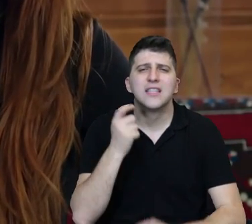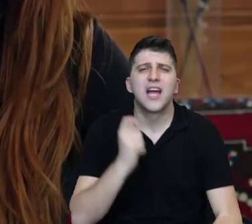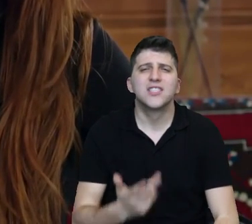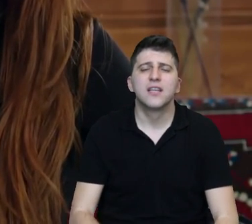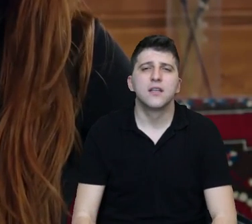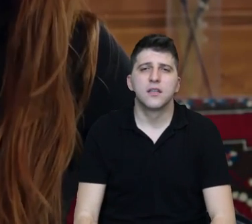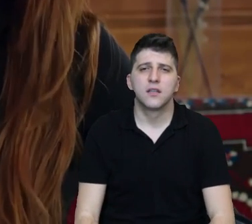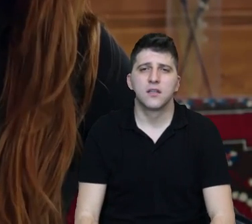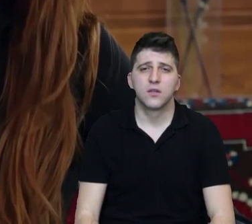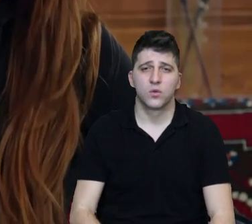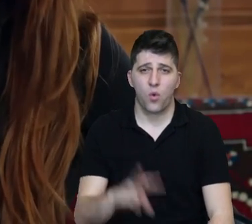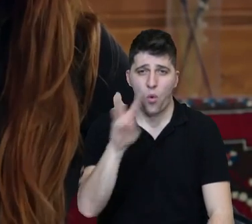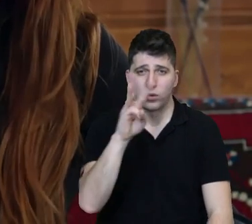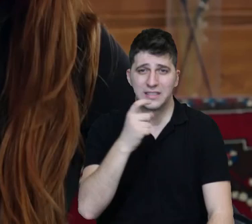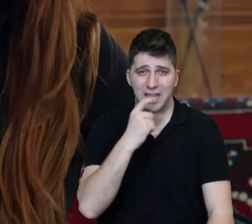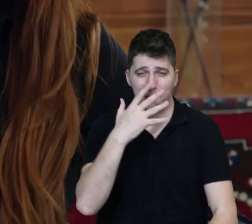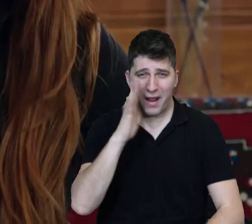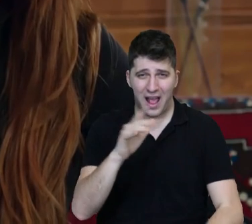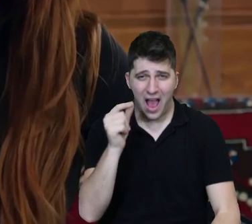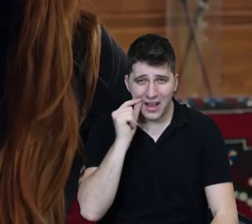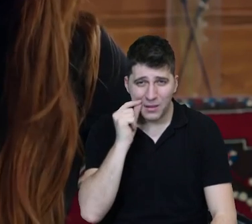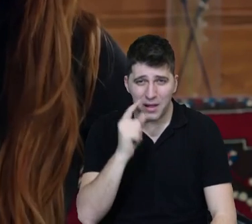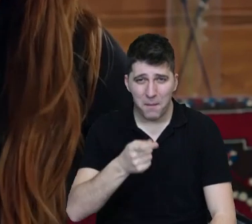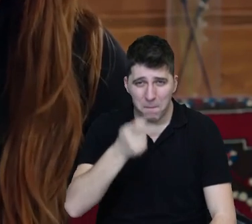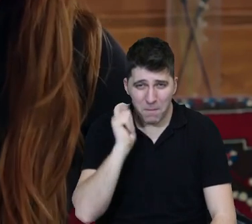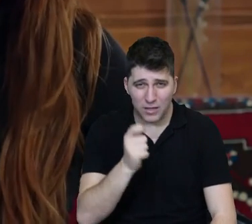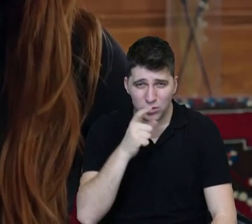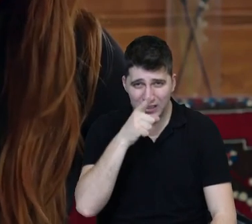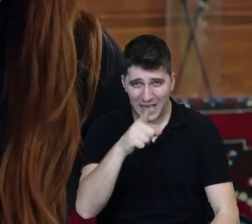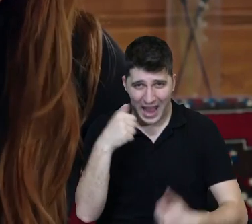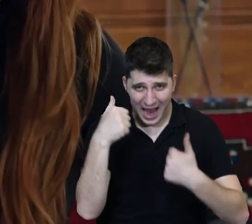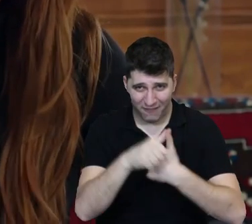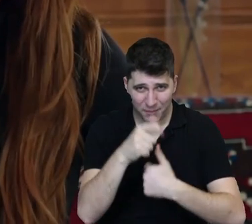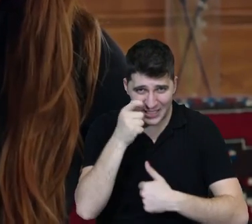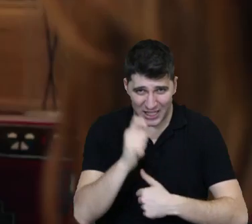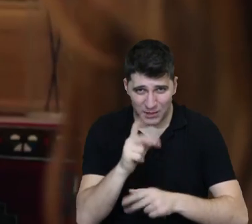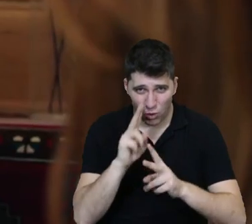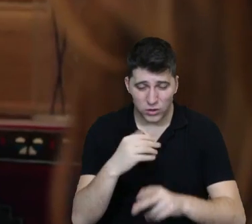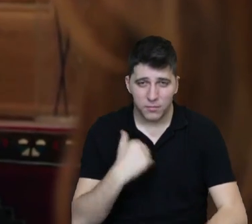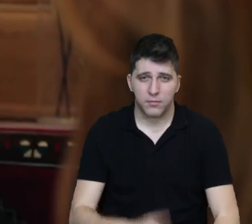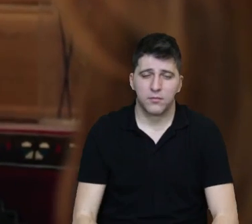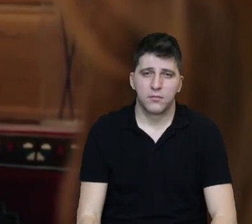gerçeği? 30 yıldır beklediğin adamın mecbur kalıp seninle evlenmesi gerçeğini mi?